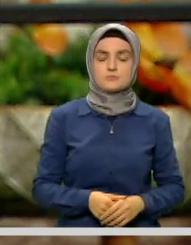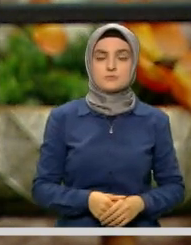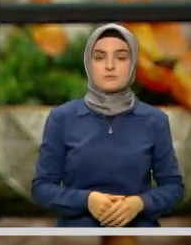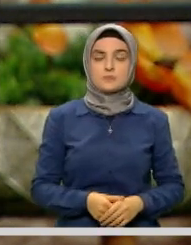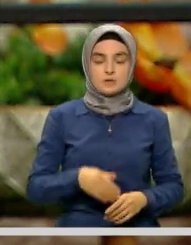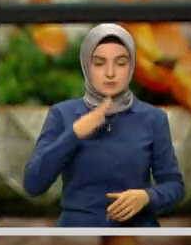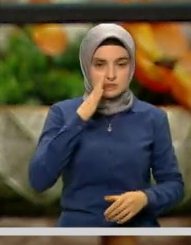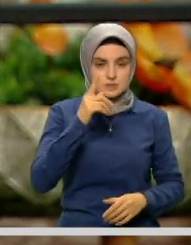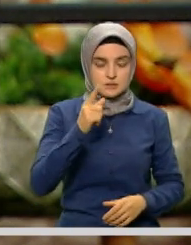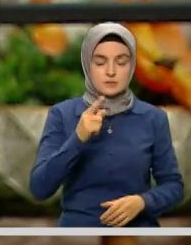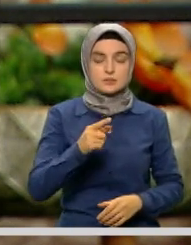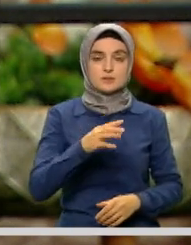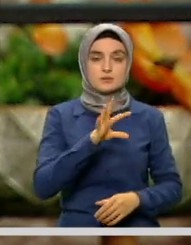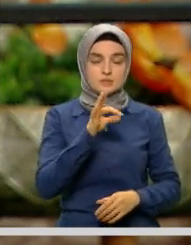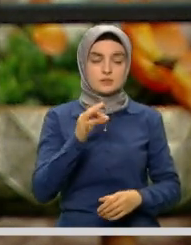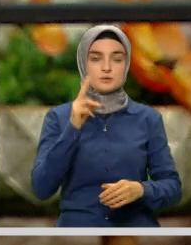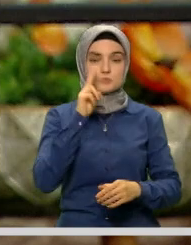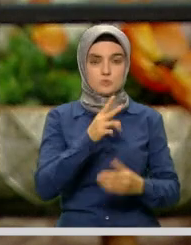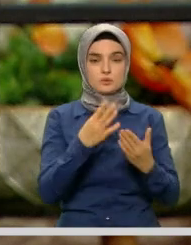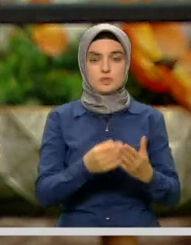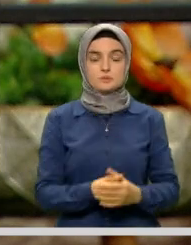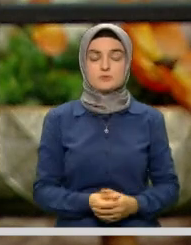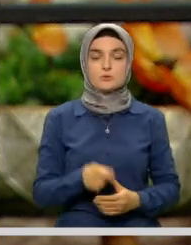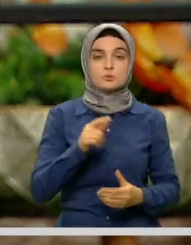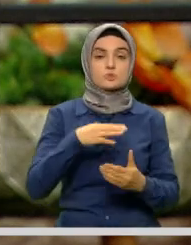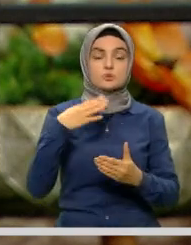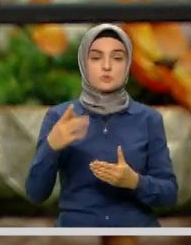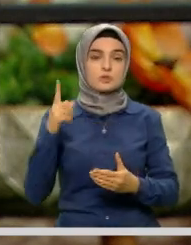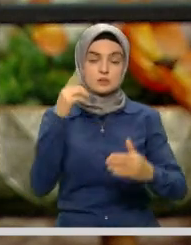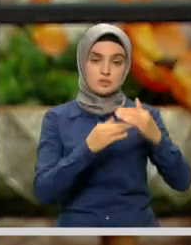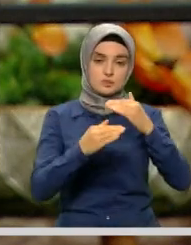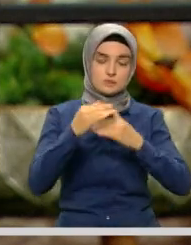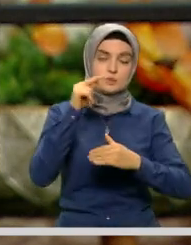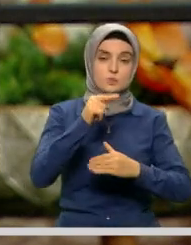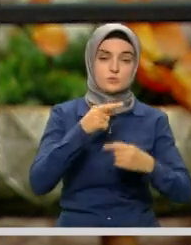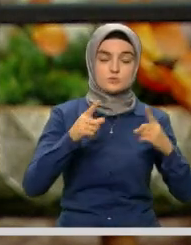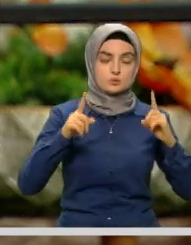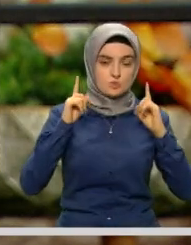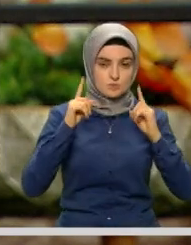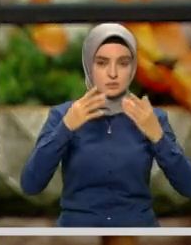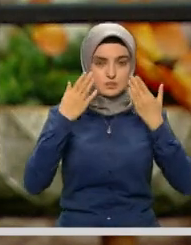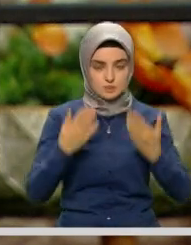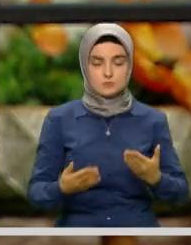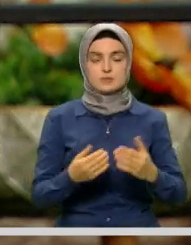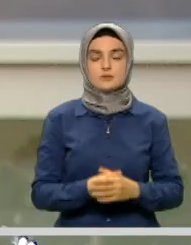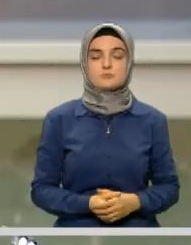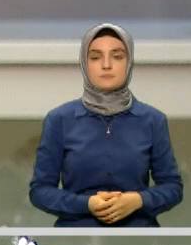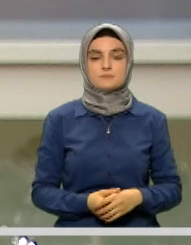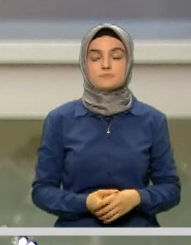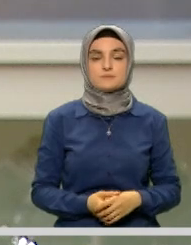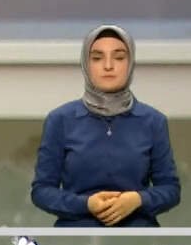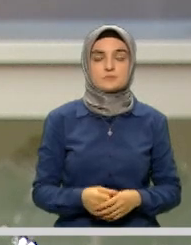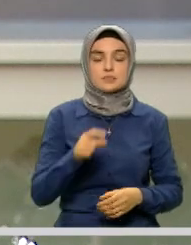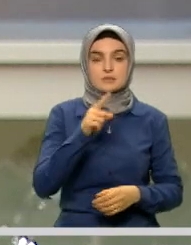bir irade göstermesidir. Yani bu iradeyi gösterdikten sonra Cenab-ı Hak onun tövbesini kabul edecektir inşallah. İnşallah. Hocam